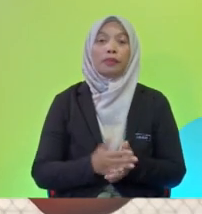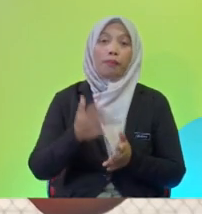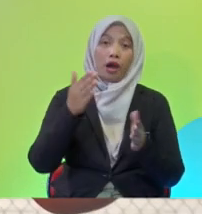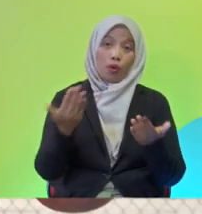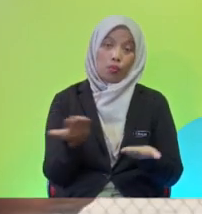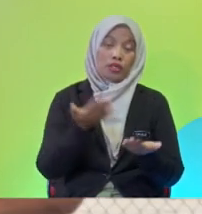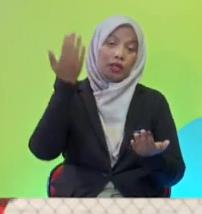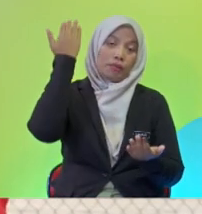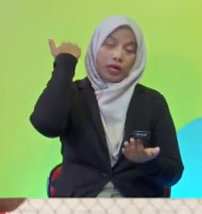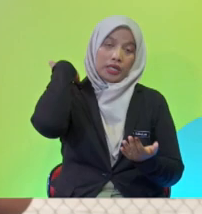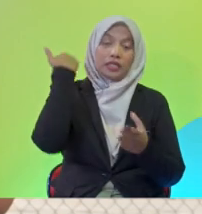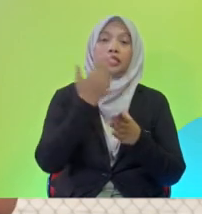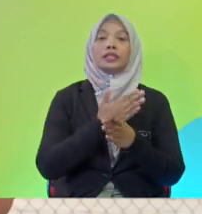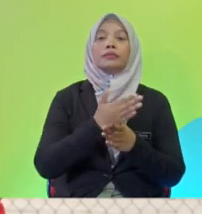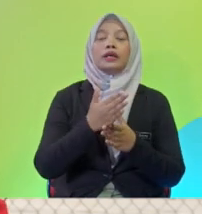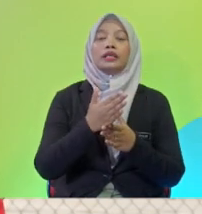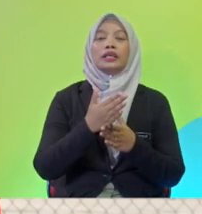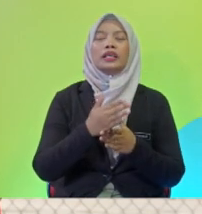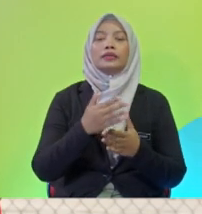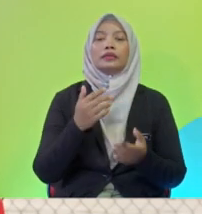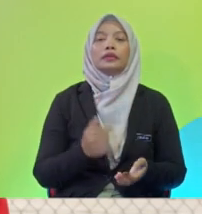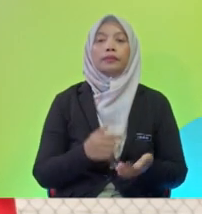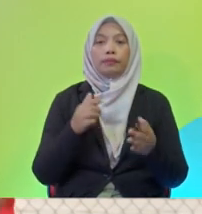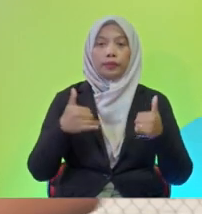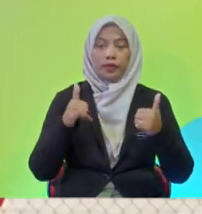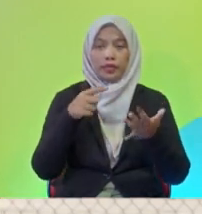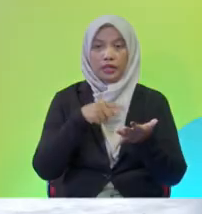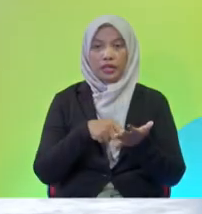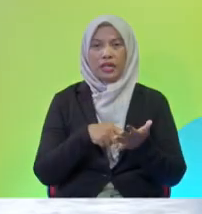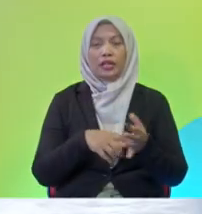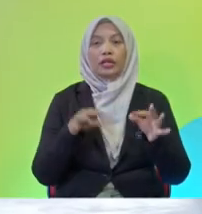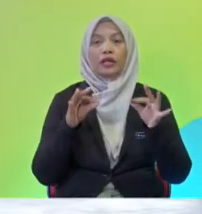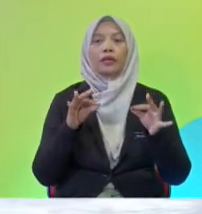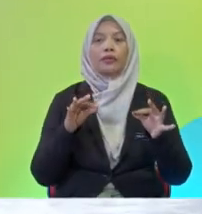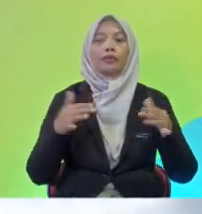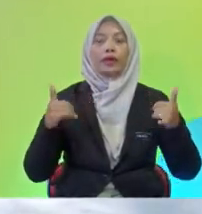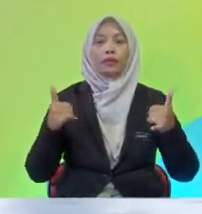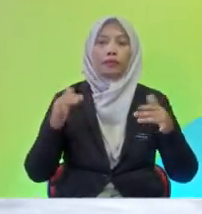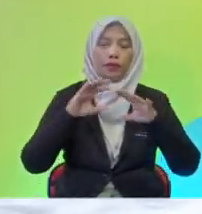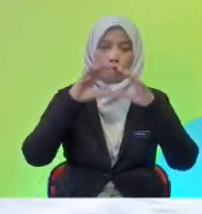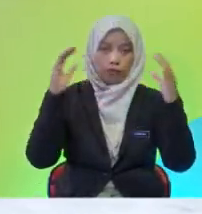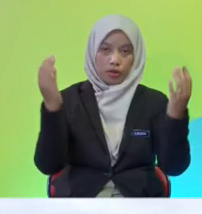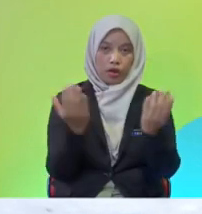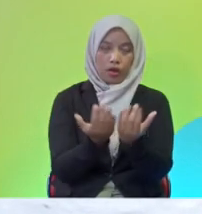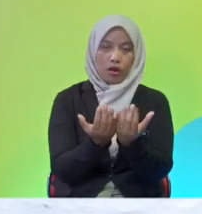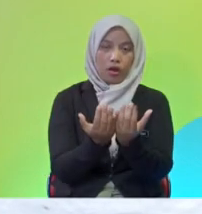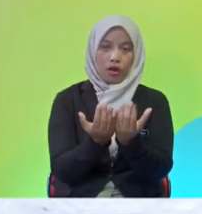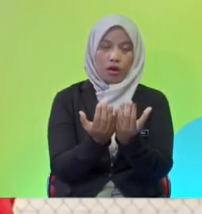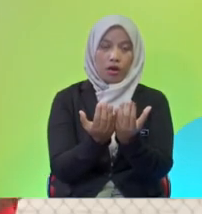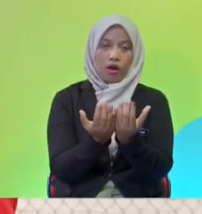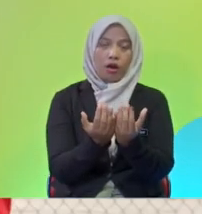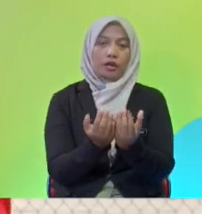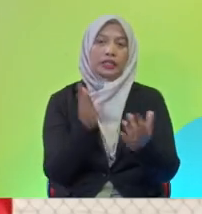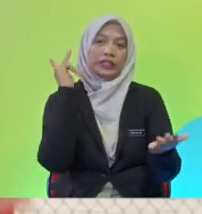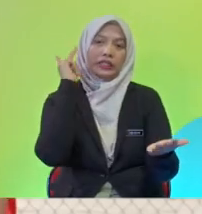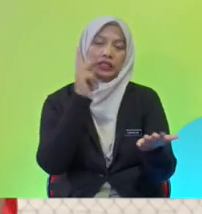ke belakang dulu. Ha, itu sebahagian permainannya lah, Iman. Selain itu, bila kita bermain bola, bila terkena badan, pemain